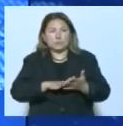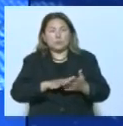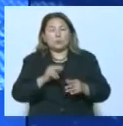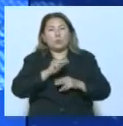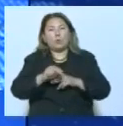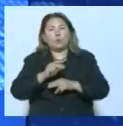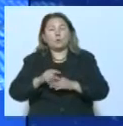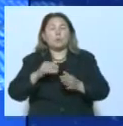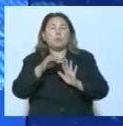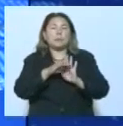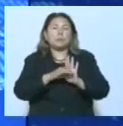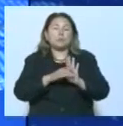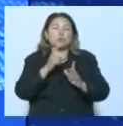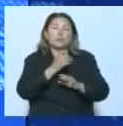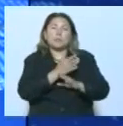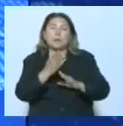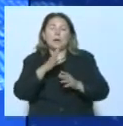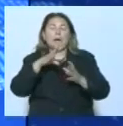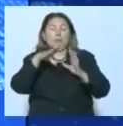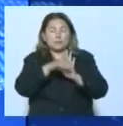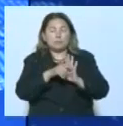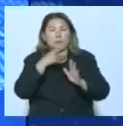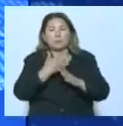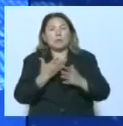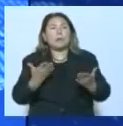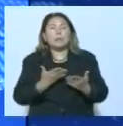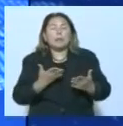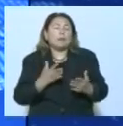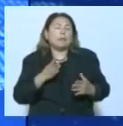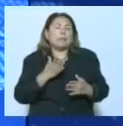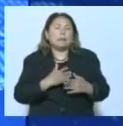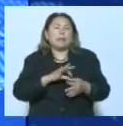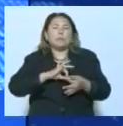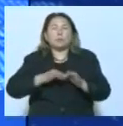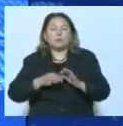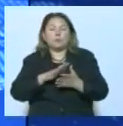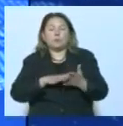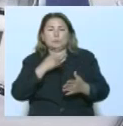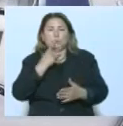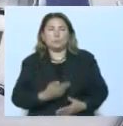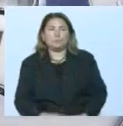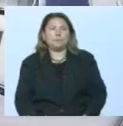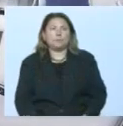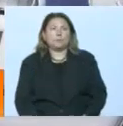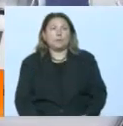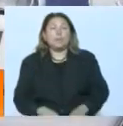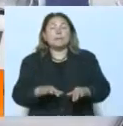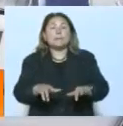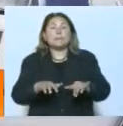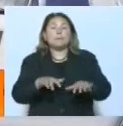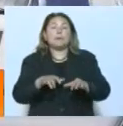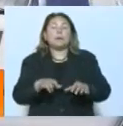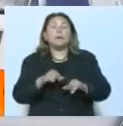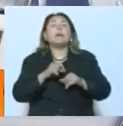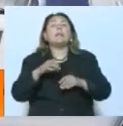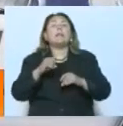оқыту бағдарламалары жүзеге асты. Алда атағы қандай жобалар қолға алынады, тілші материалында толығырақ. Цифрландыру ел даму